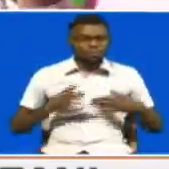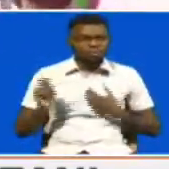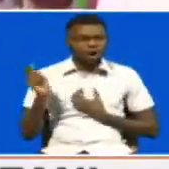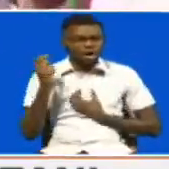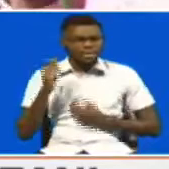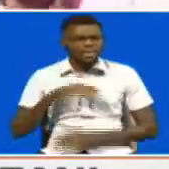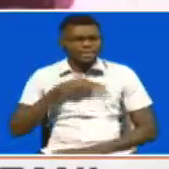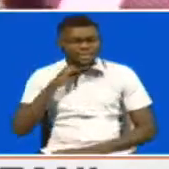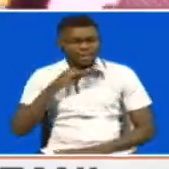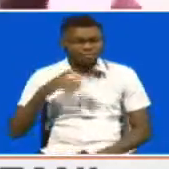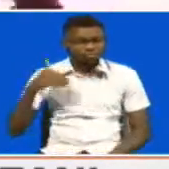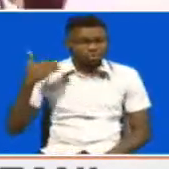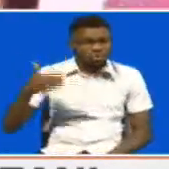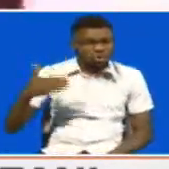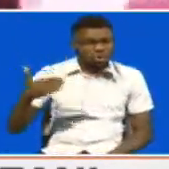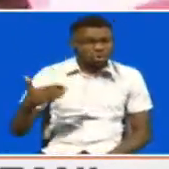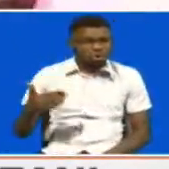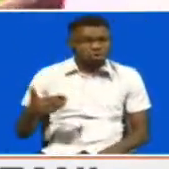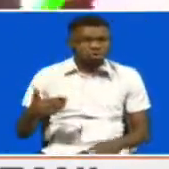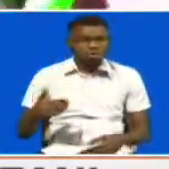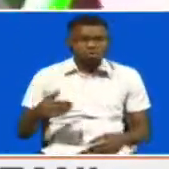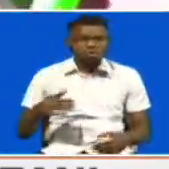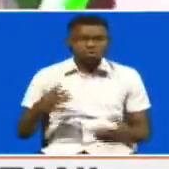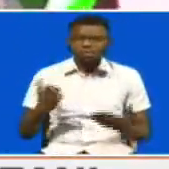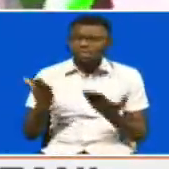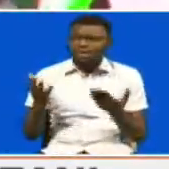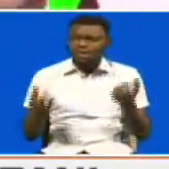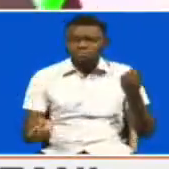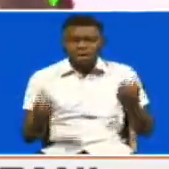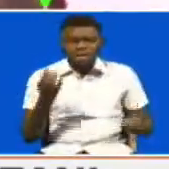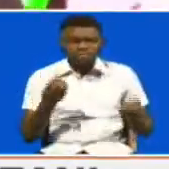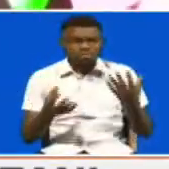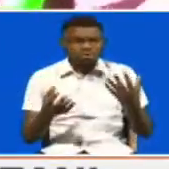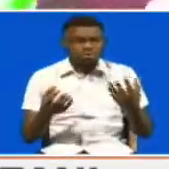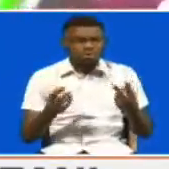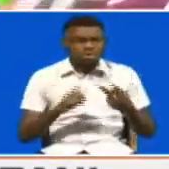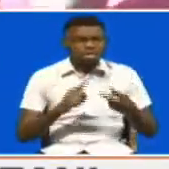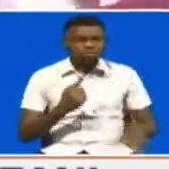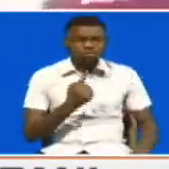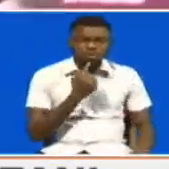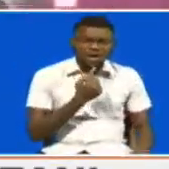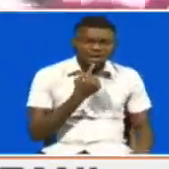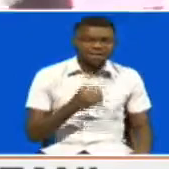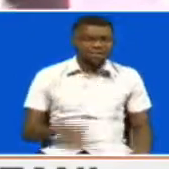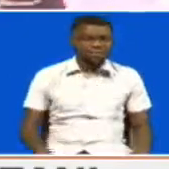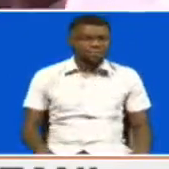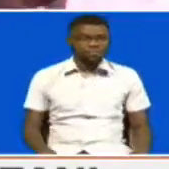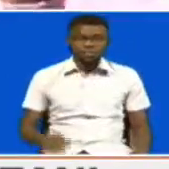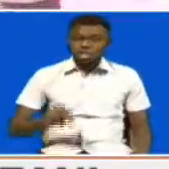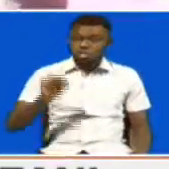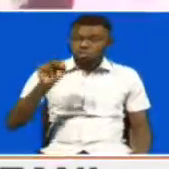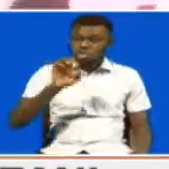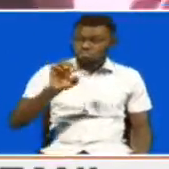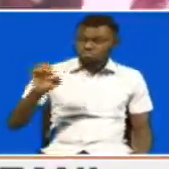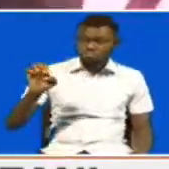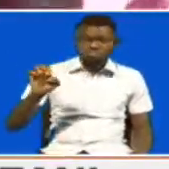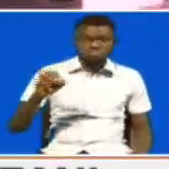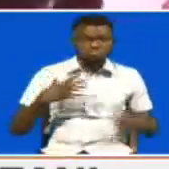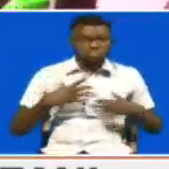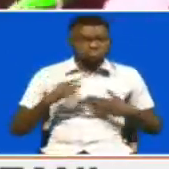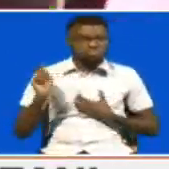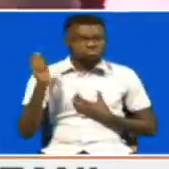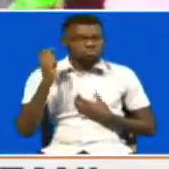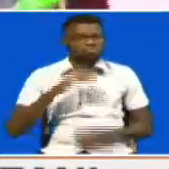wanakufa. Ukienda kule Baringo, ukienda Turkana, ukienda North Eastern,